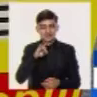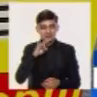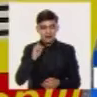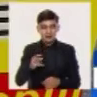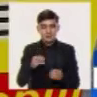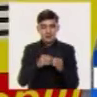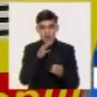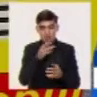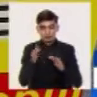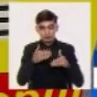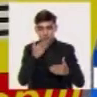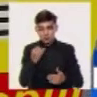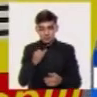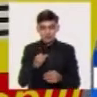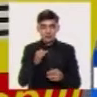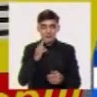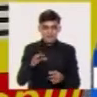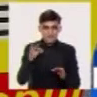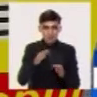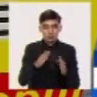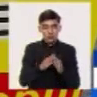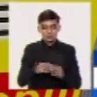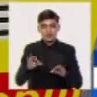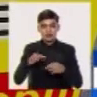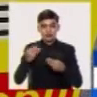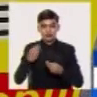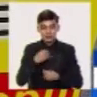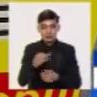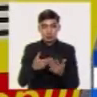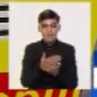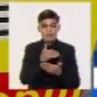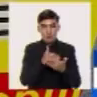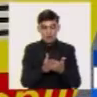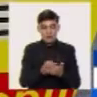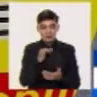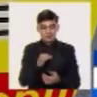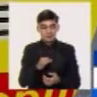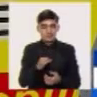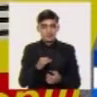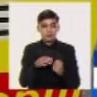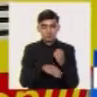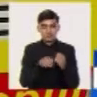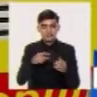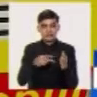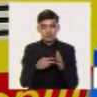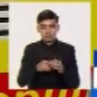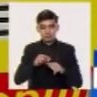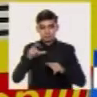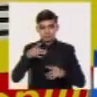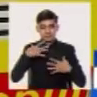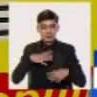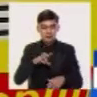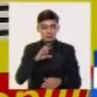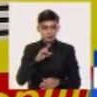төмен болмаған пәтерлерге, үйлерге рұқсат берсе, жаңа бағдарламаларға. Онда бағаның біз бүйтіп